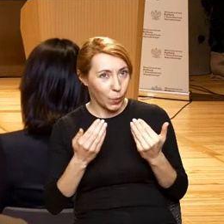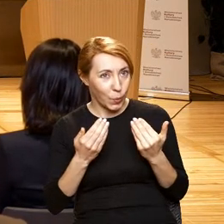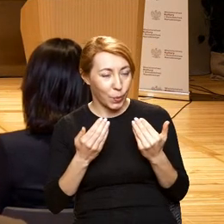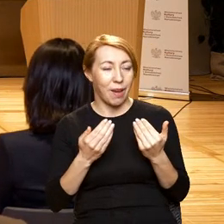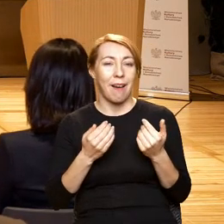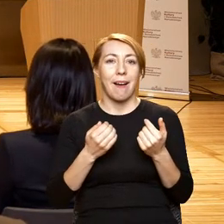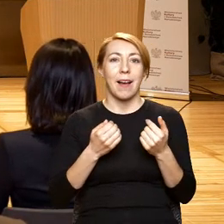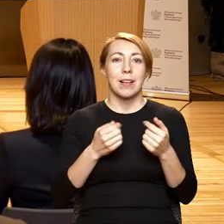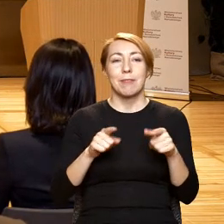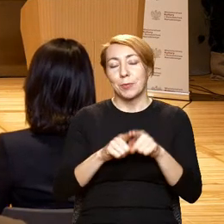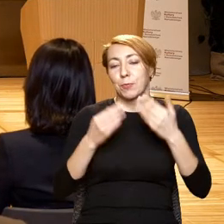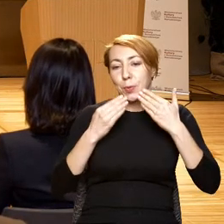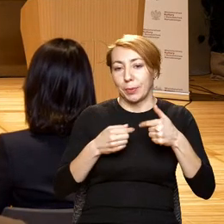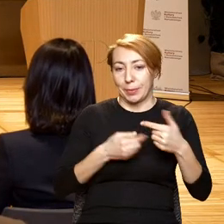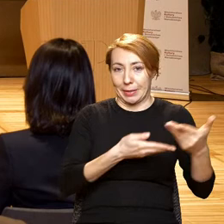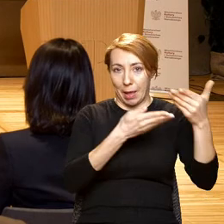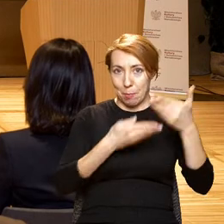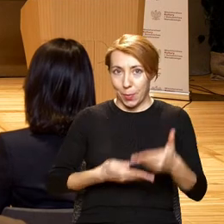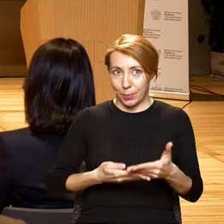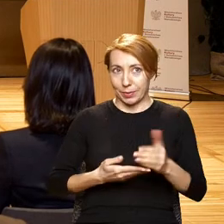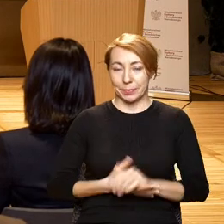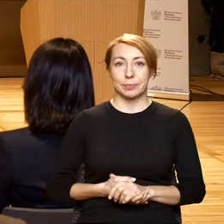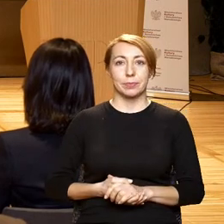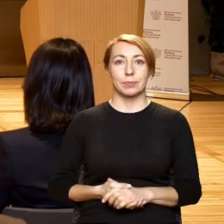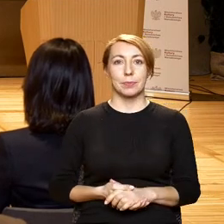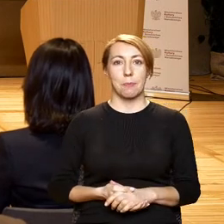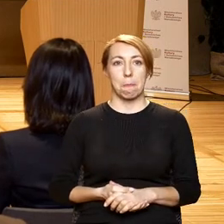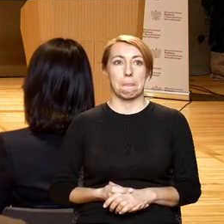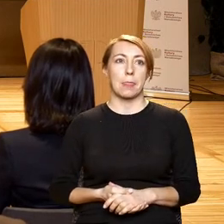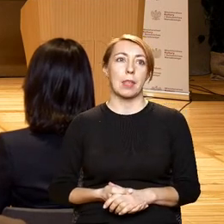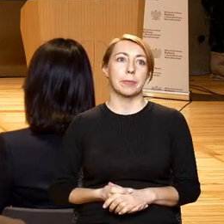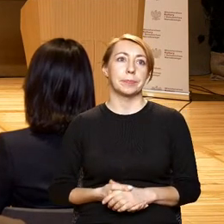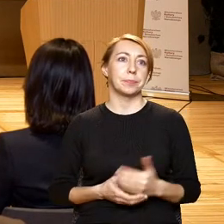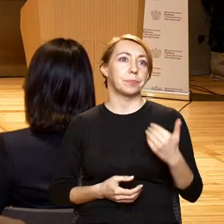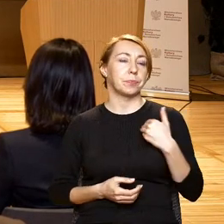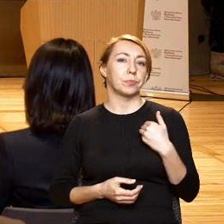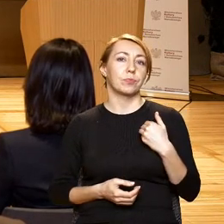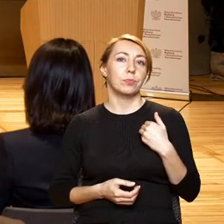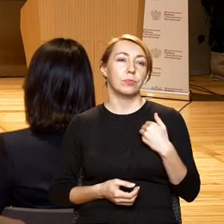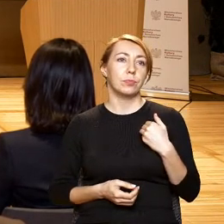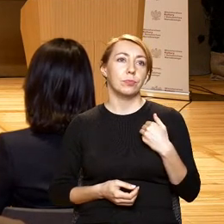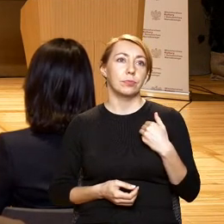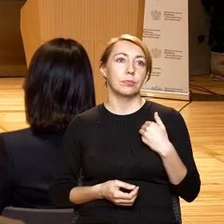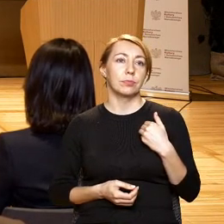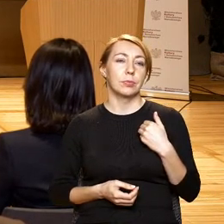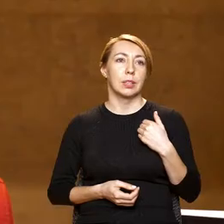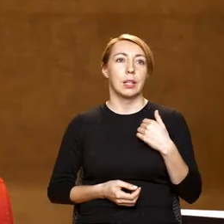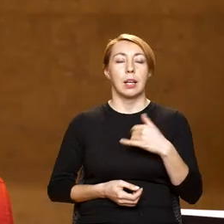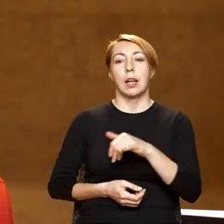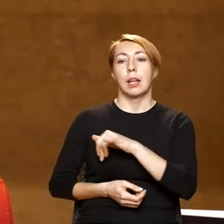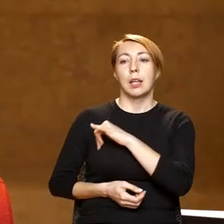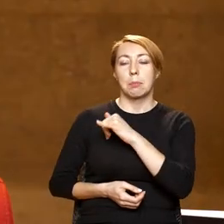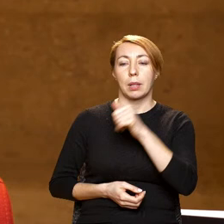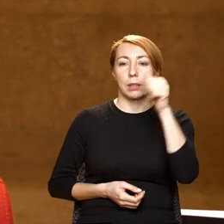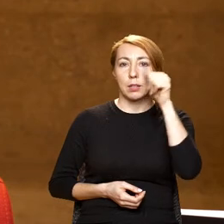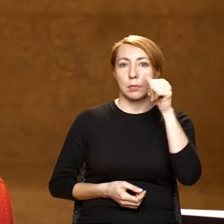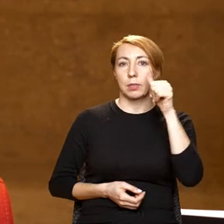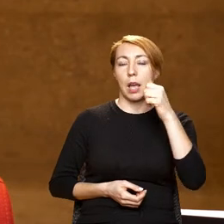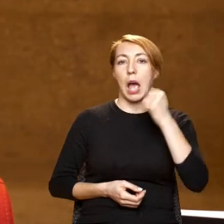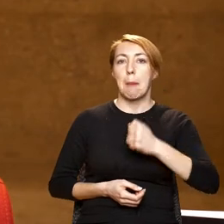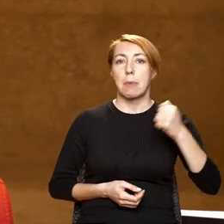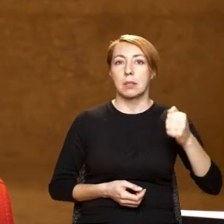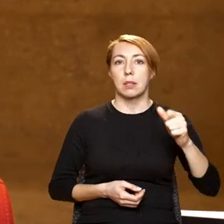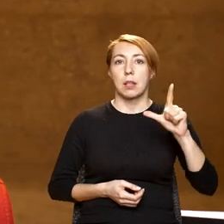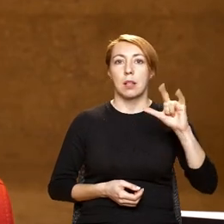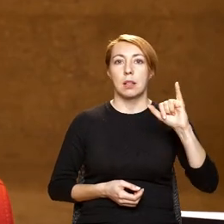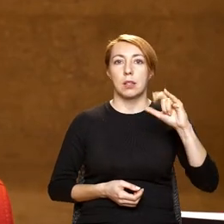za to, że się znalazłam w tym gronie. Padło tutaj imię i nazwisko ambasadora Henryka Lipszyca.